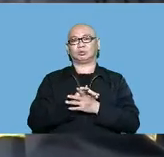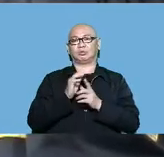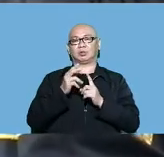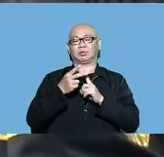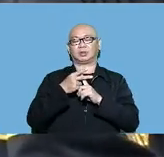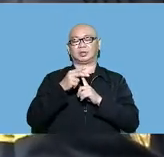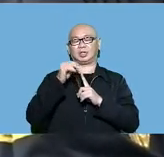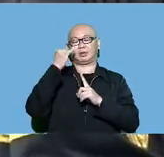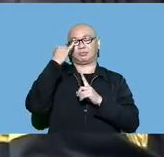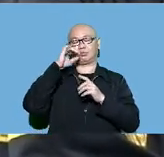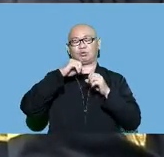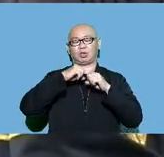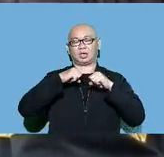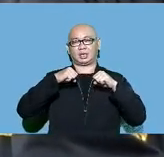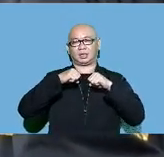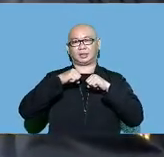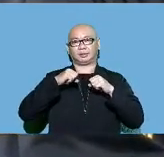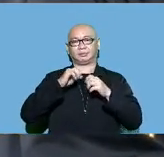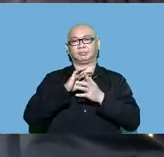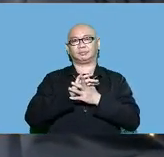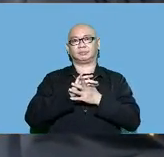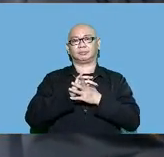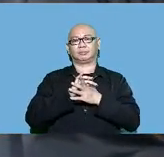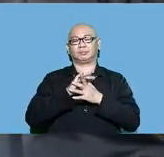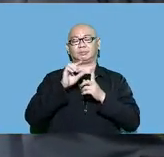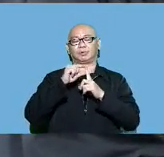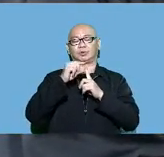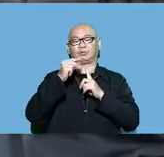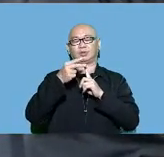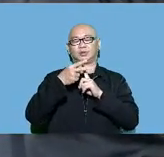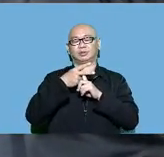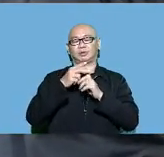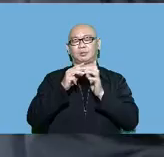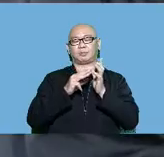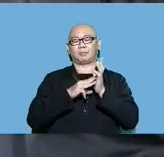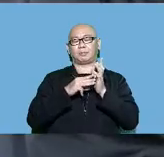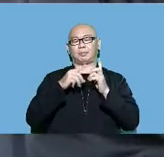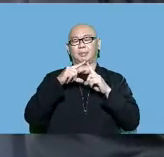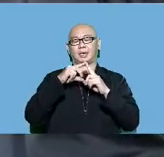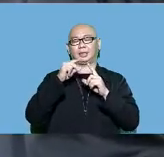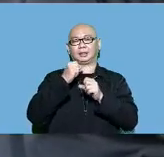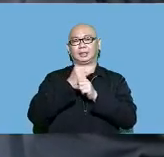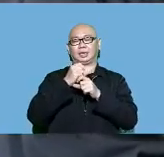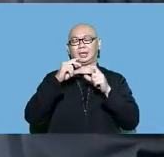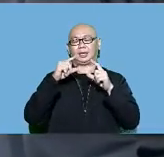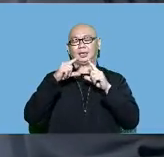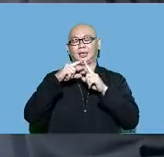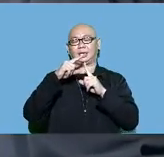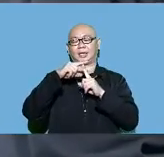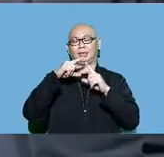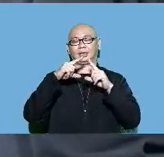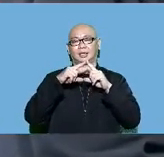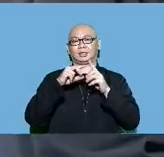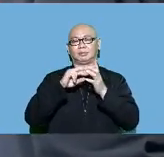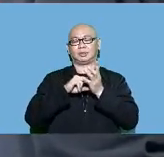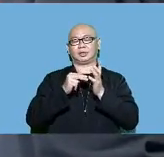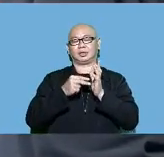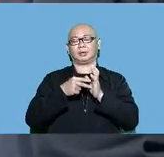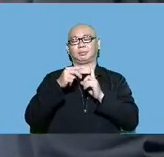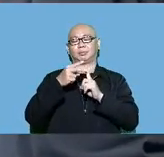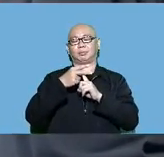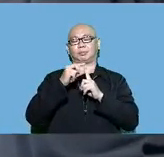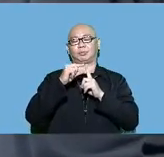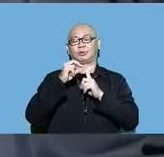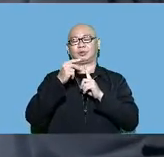Ilmu Keolahragaan, Profesor Dr. Margareta Rahyuningsih SSI MSI sebagai Profesor